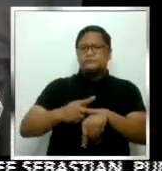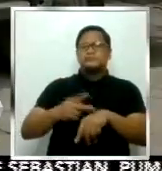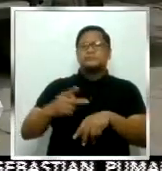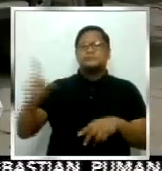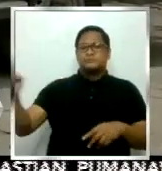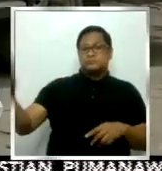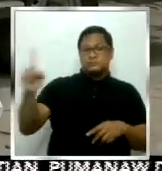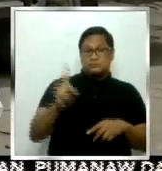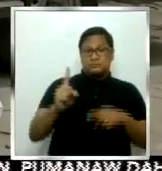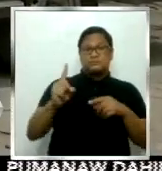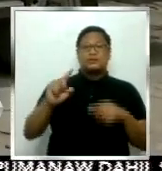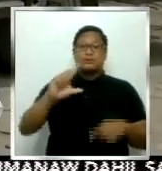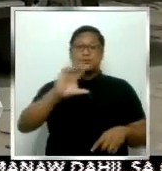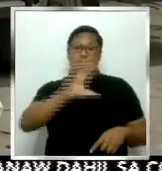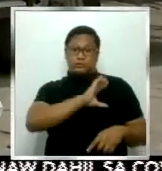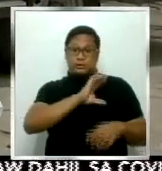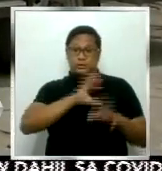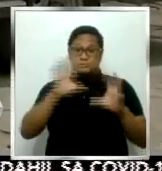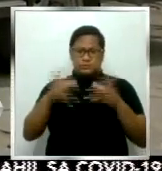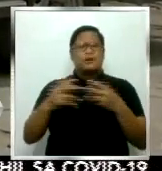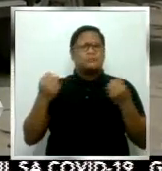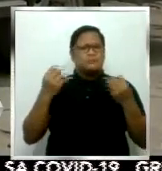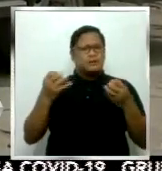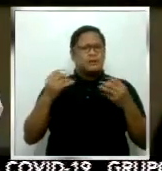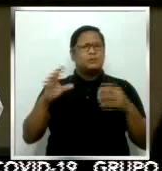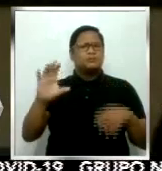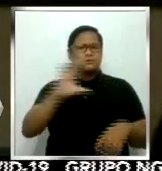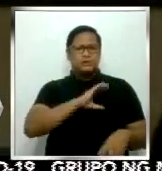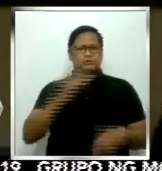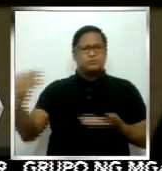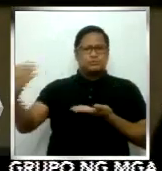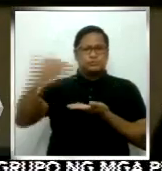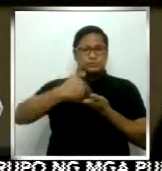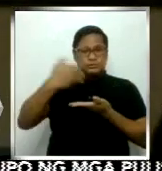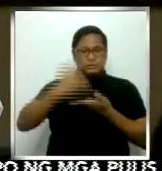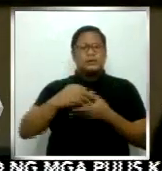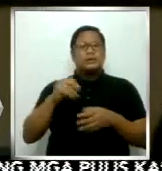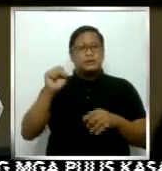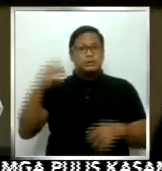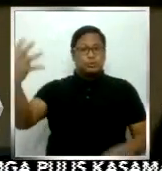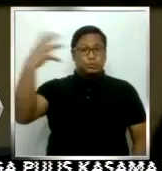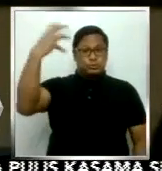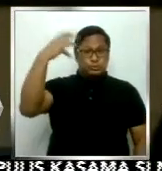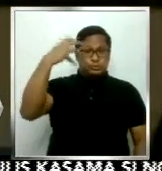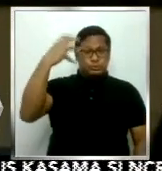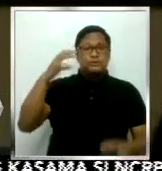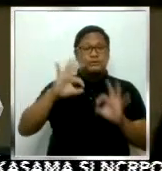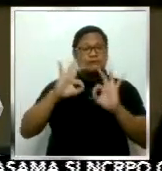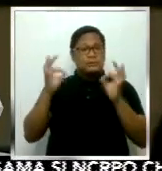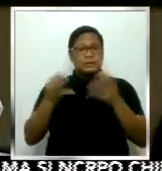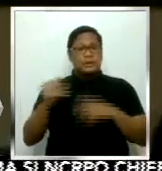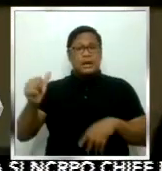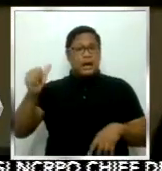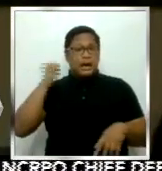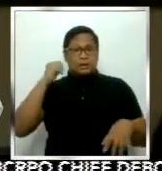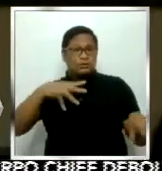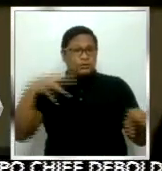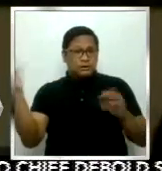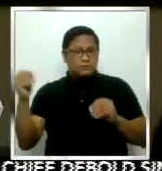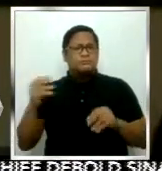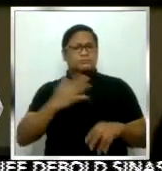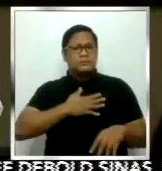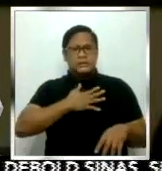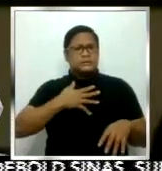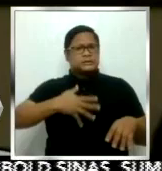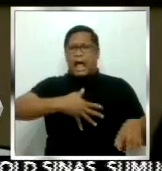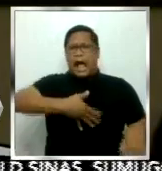pulis din daw ang laging nagpupunta sa kanila. Pinagsisigawan po kami na, kayo ba yung pamilya na ayaw umalis dito? Lumayas na kayo dito. Ayun po